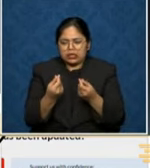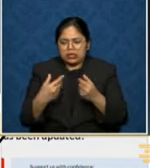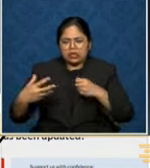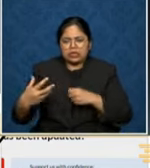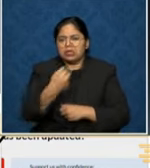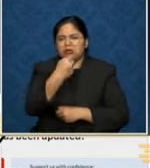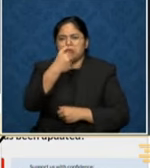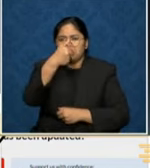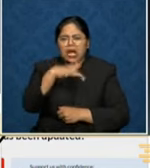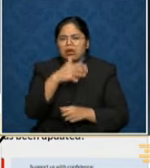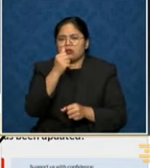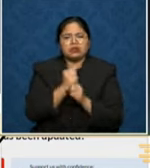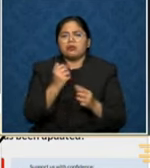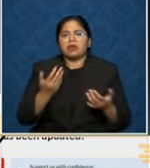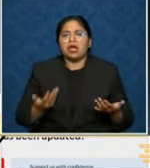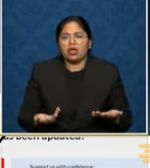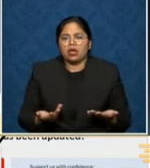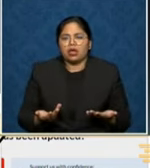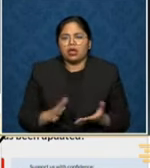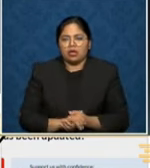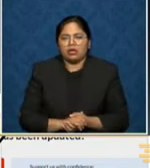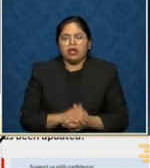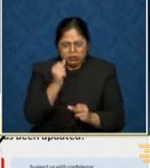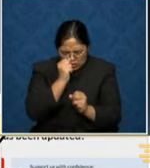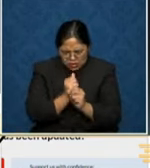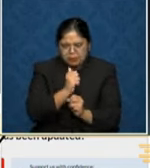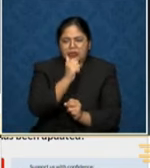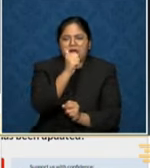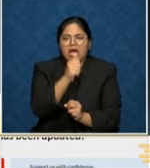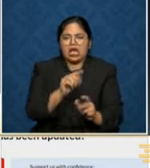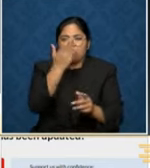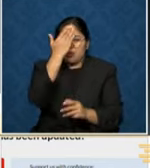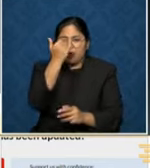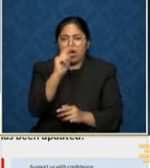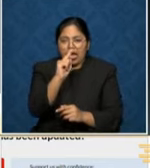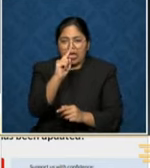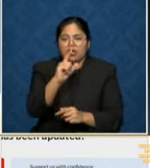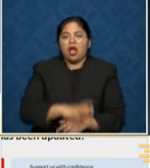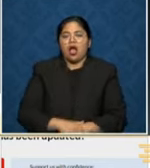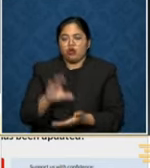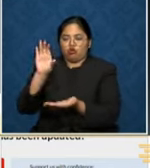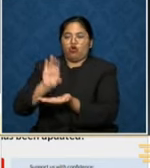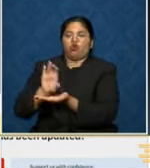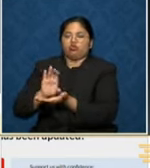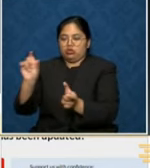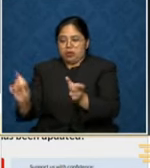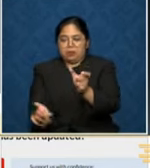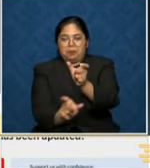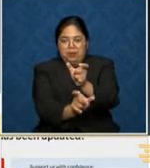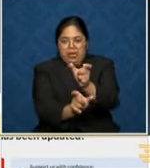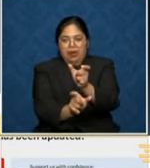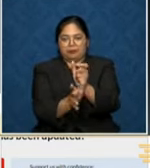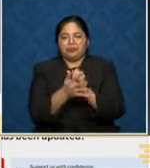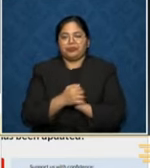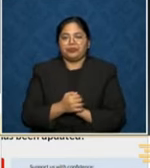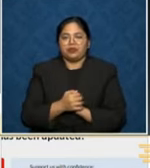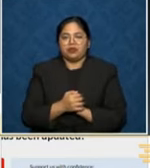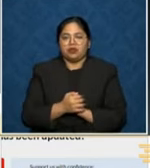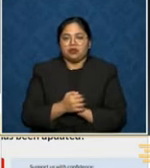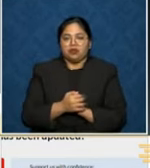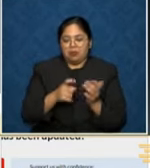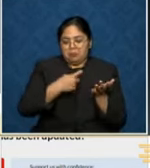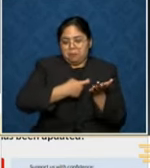ทำได้นะครับมันทำได้เพราะเราใช้กองทุนค้ำประกันนะครับโฉนดที่ประกันผู้ต้องหาเรา